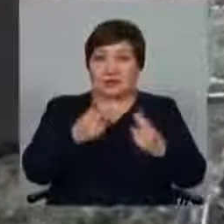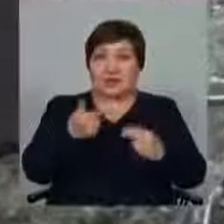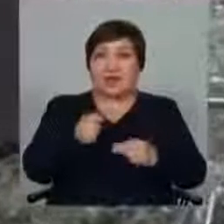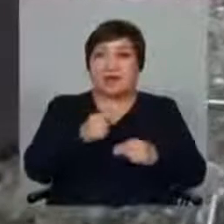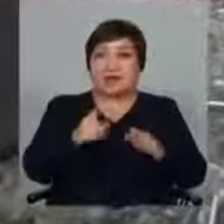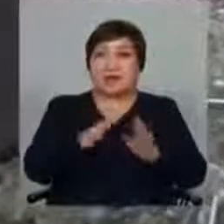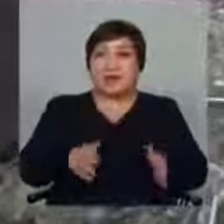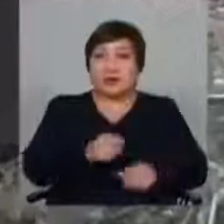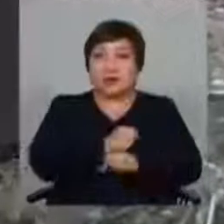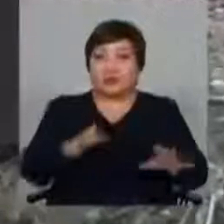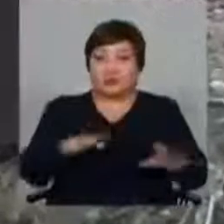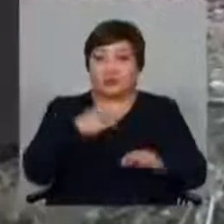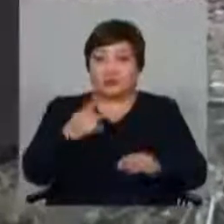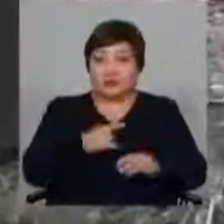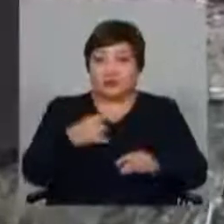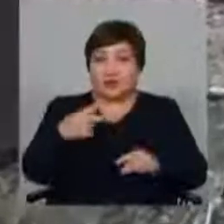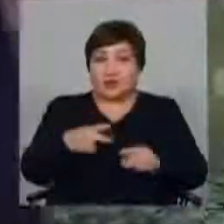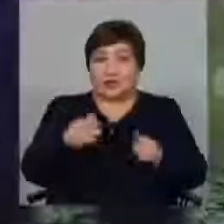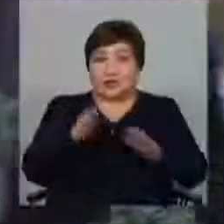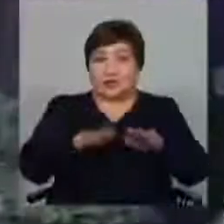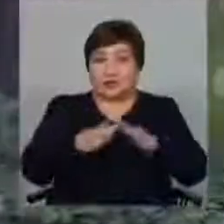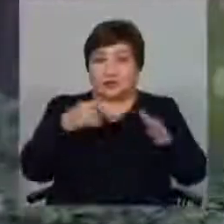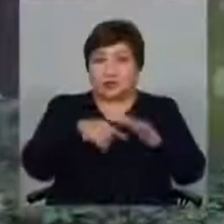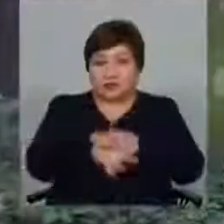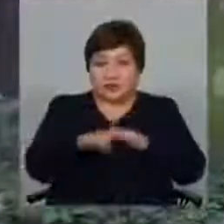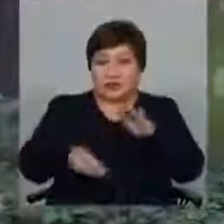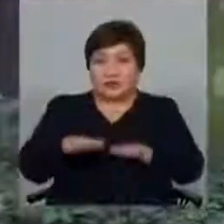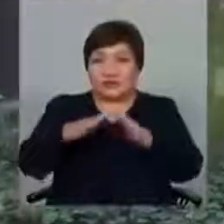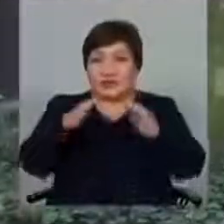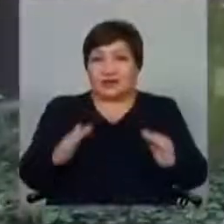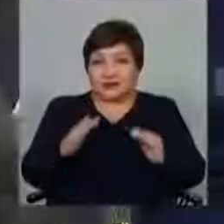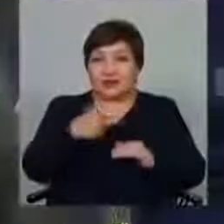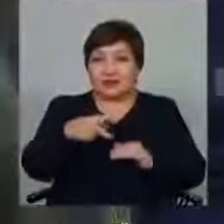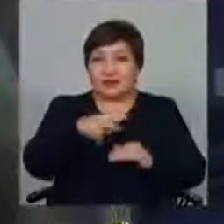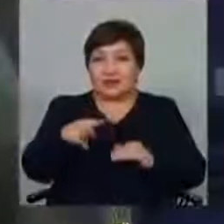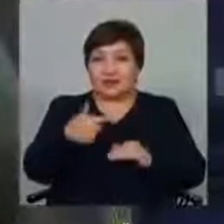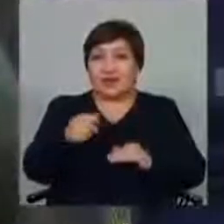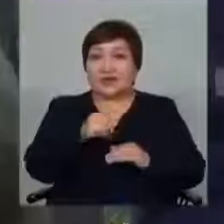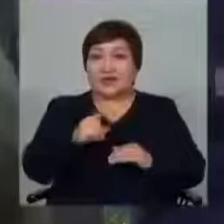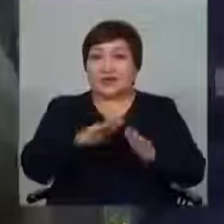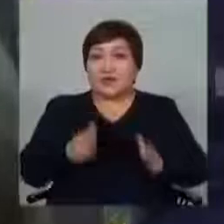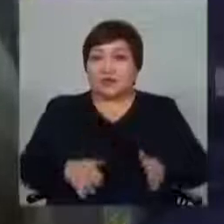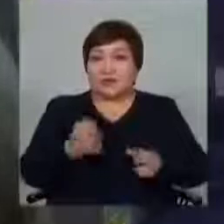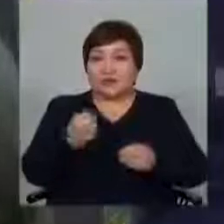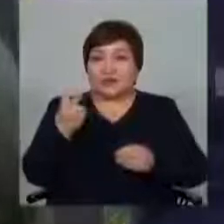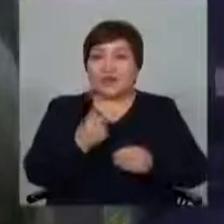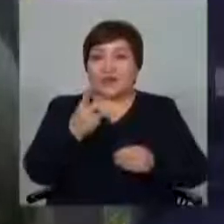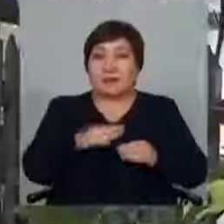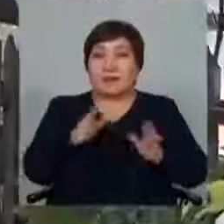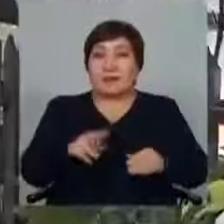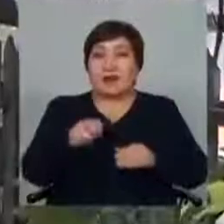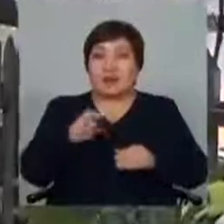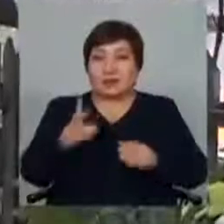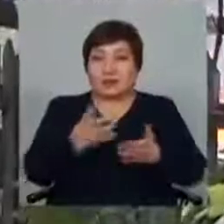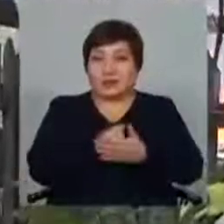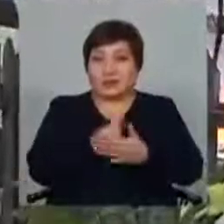Үйдің қоймасында 25 литрлік 2 газ баллоны болған. Тағы сыйымдылығы 5 литр 2 баллон табылды. Өрт сөндірушілердің айтуынша